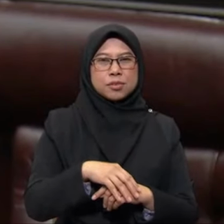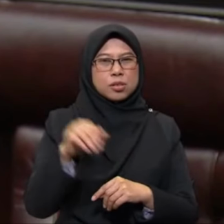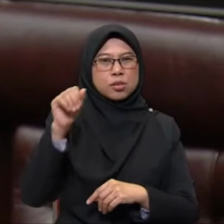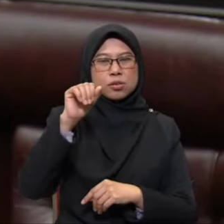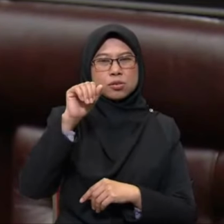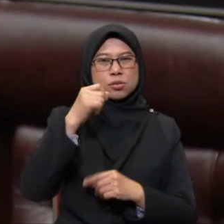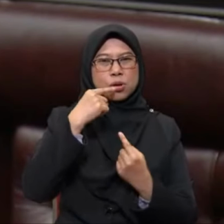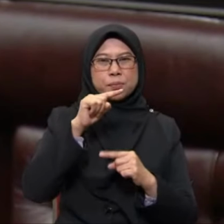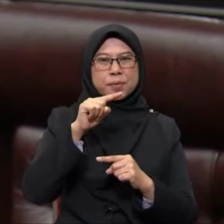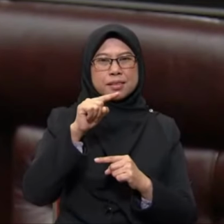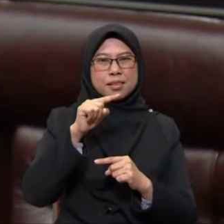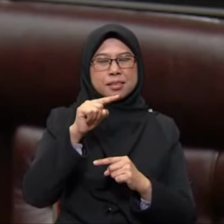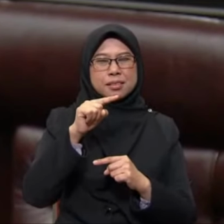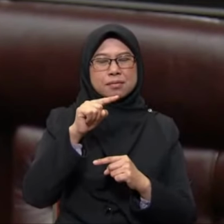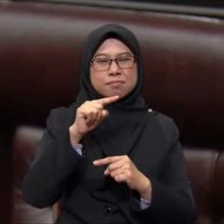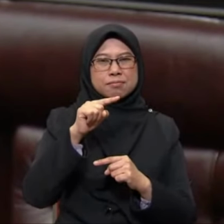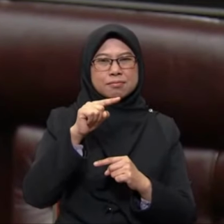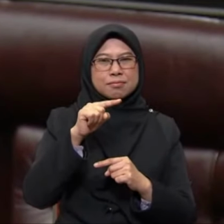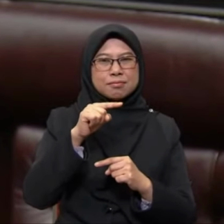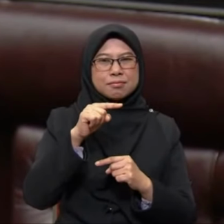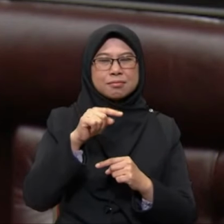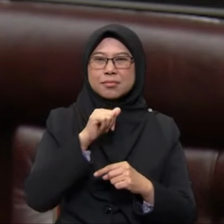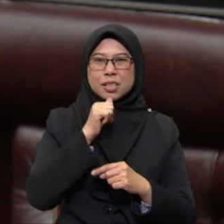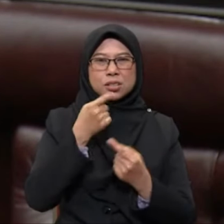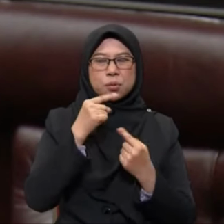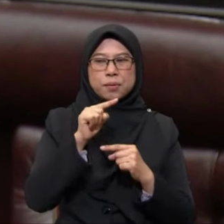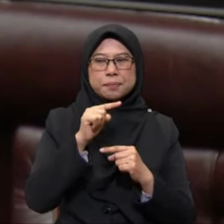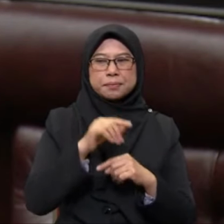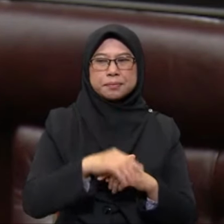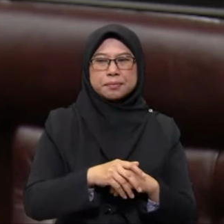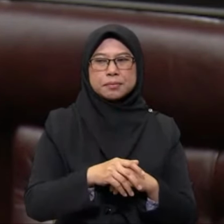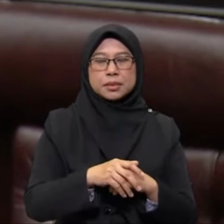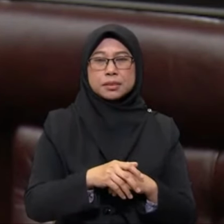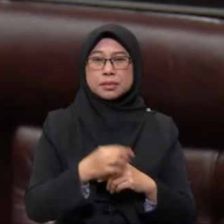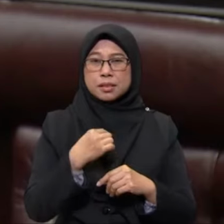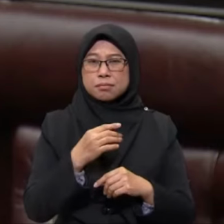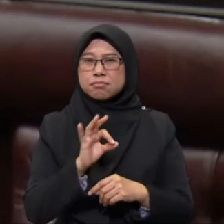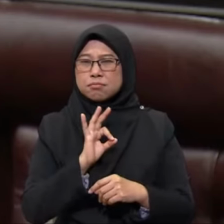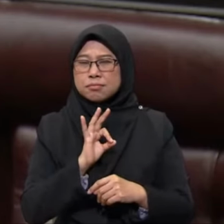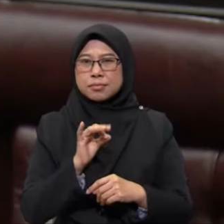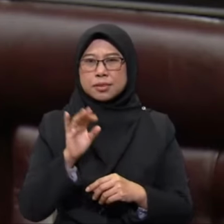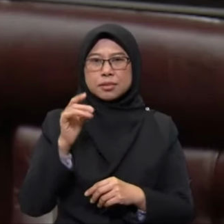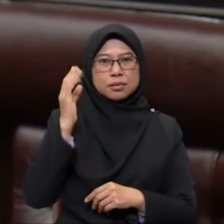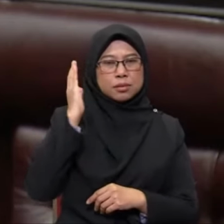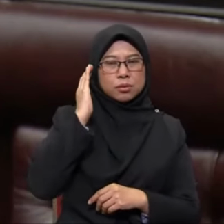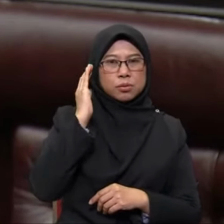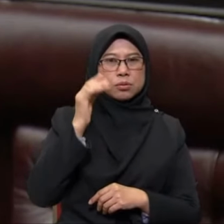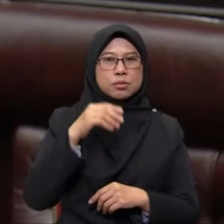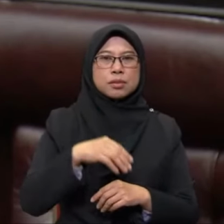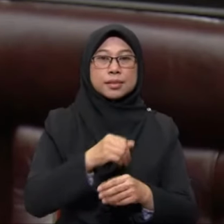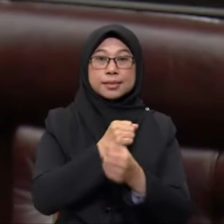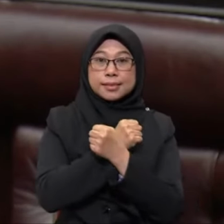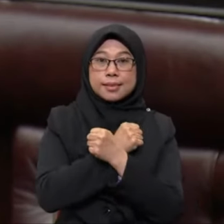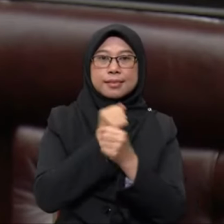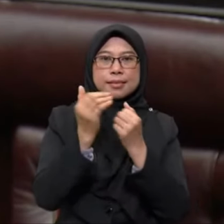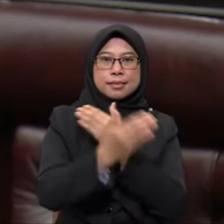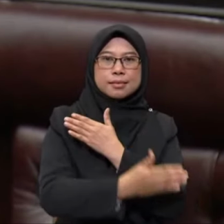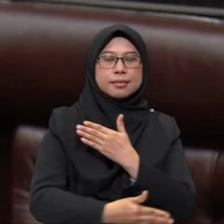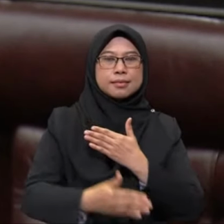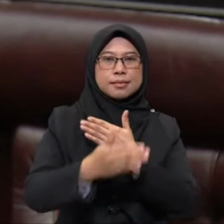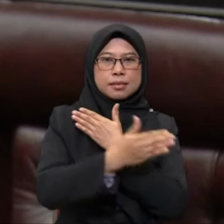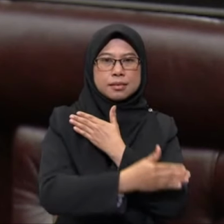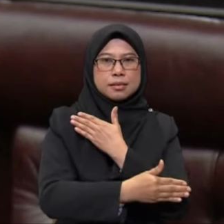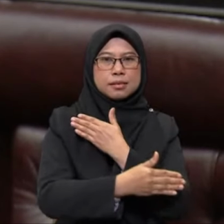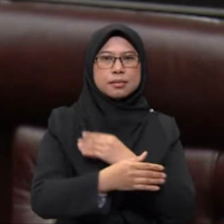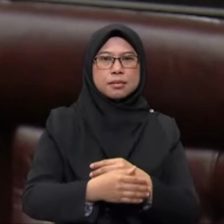yang kemuskilan saya. Saya ingin tahu ya berkenaan dengan patriotisme, semangat cinta